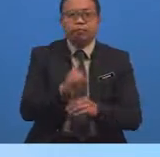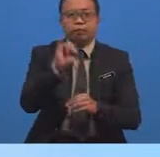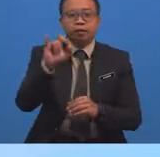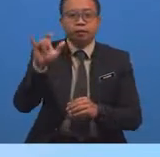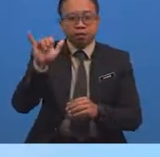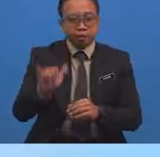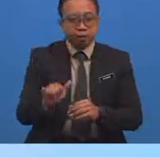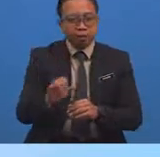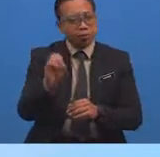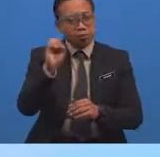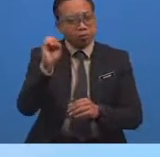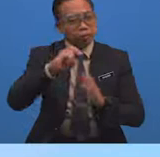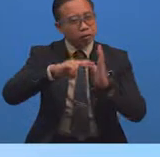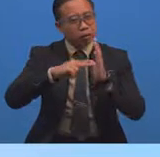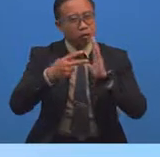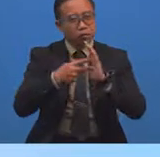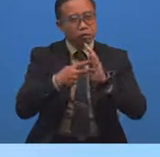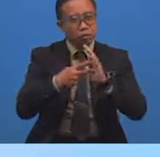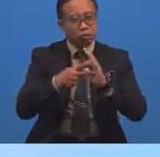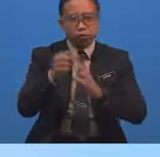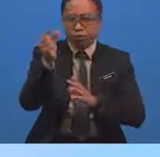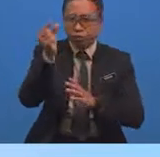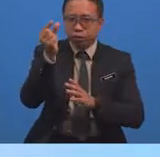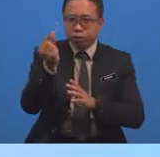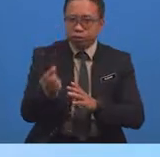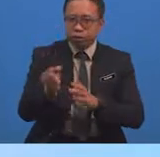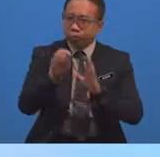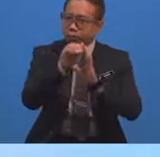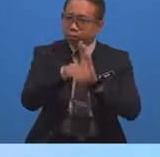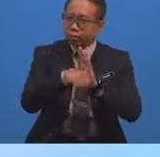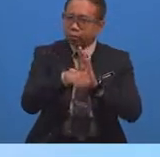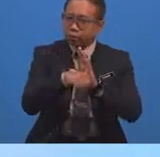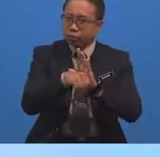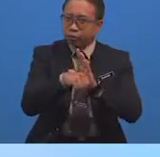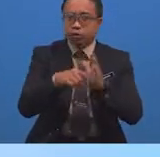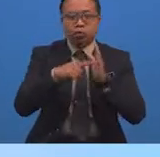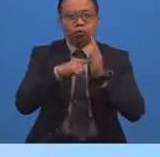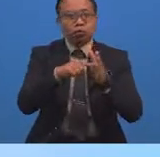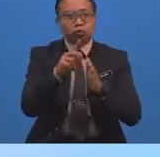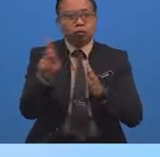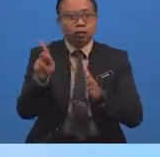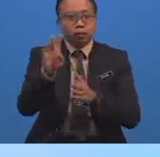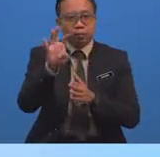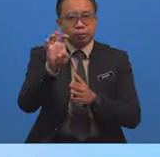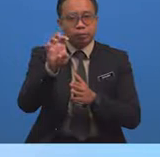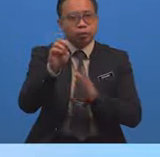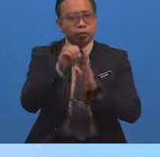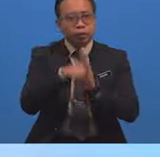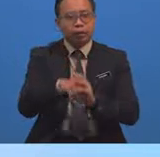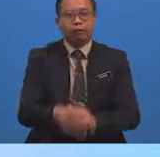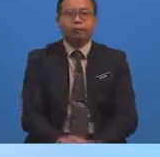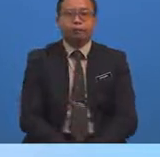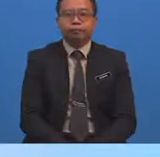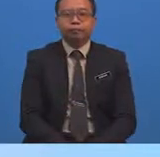tidak bermaksud jarum ini tersebut menunjukkan 40menit